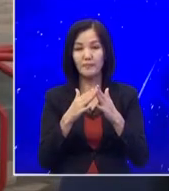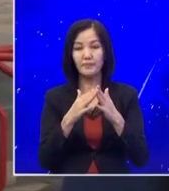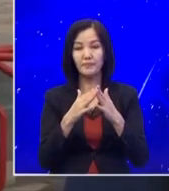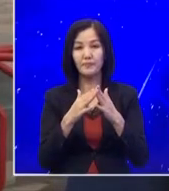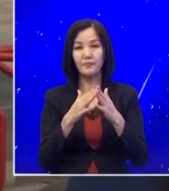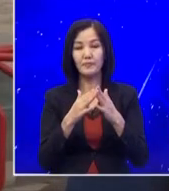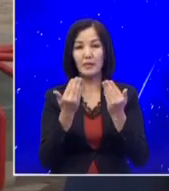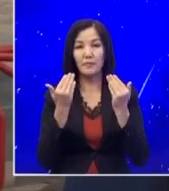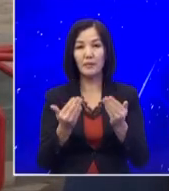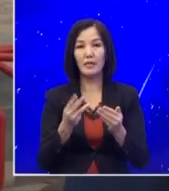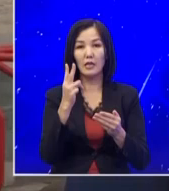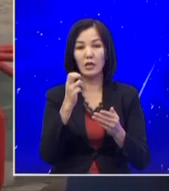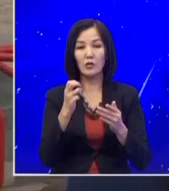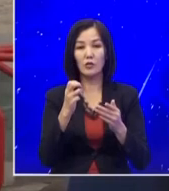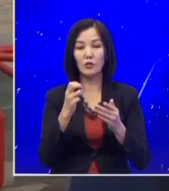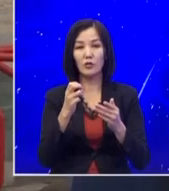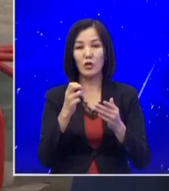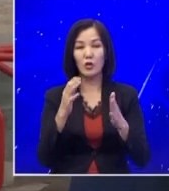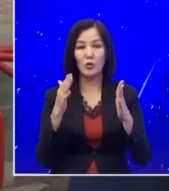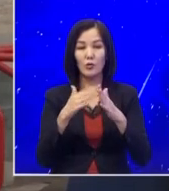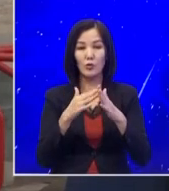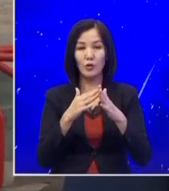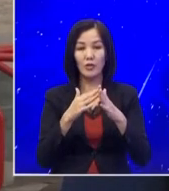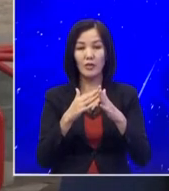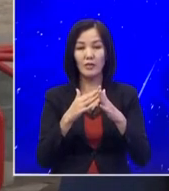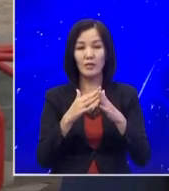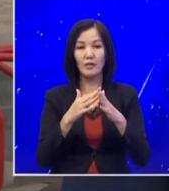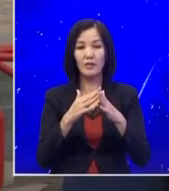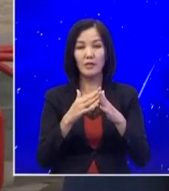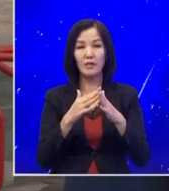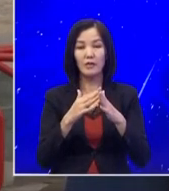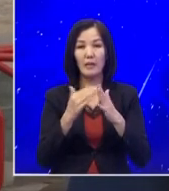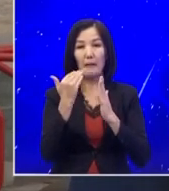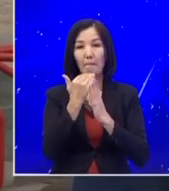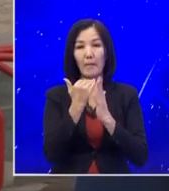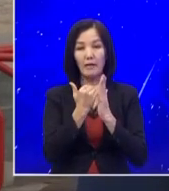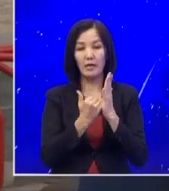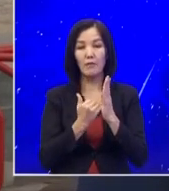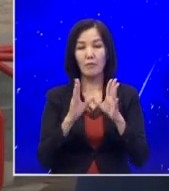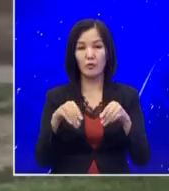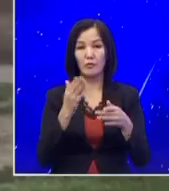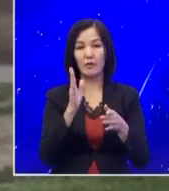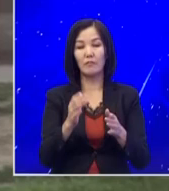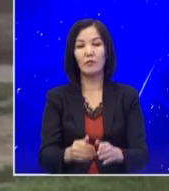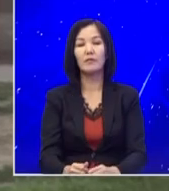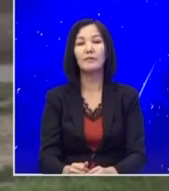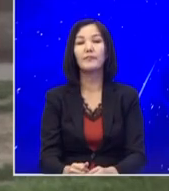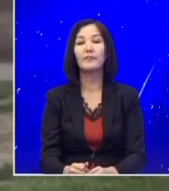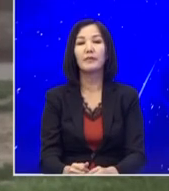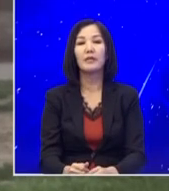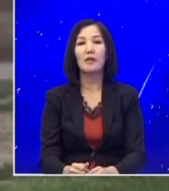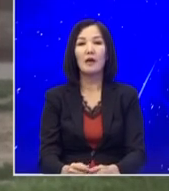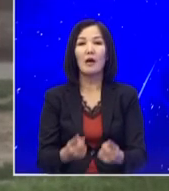біз биылдың өзінде 200 пәтерді іске қосып, сонда осы бағдарлама бойынша тарататын боламыз. Атап өтерлігі